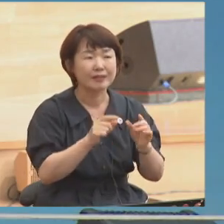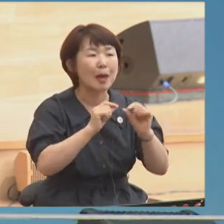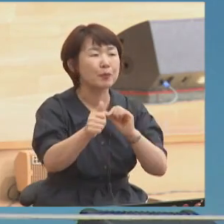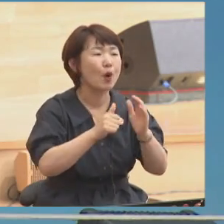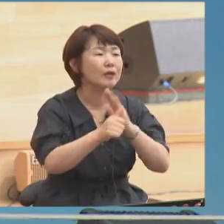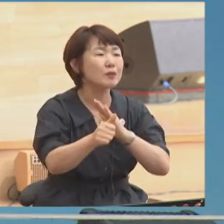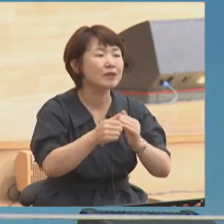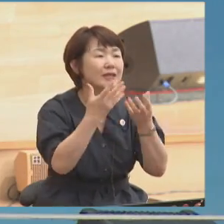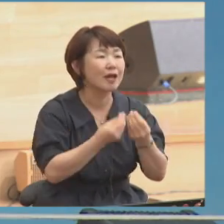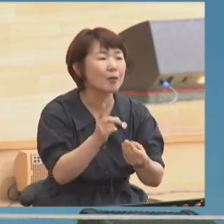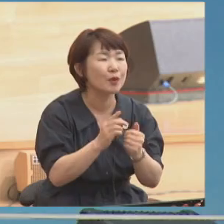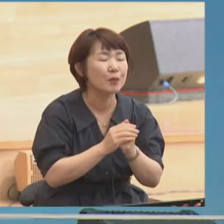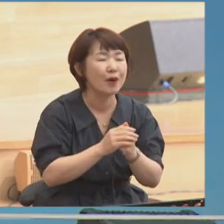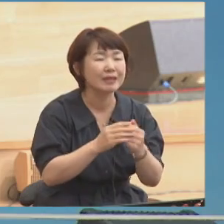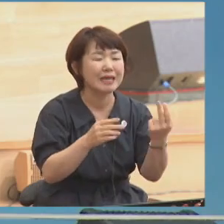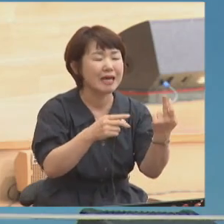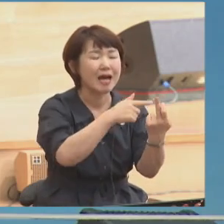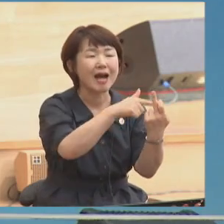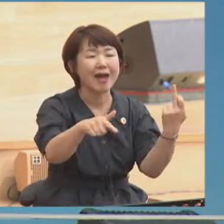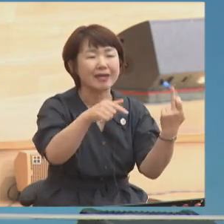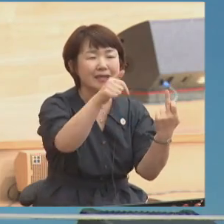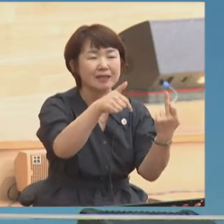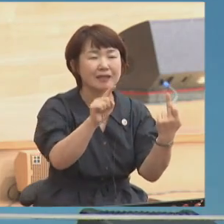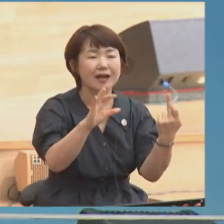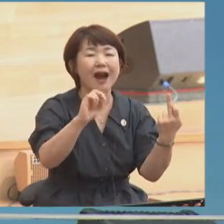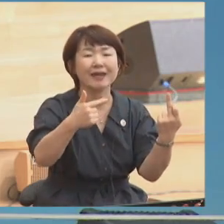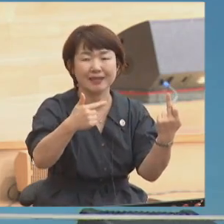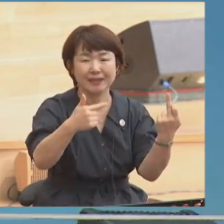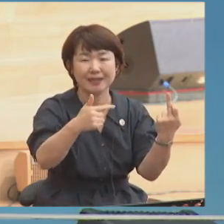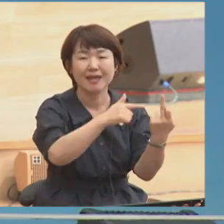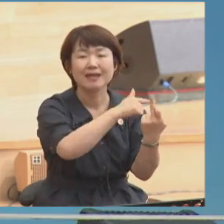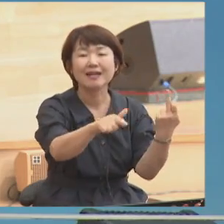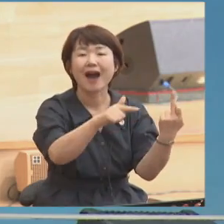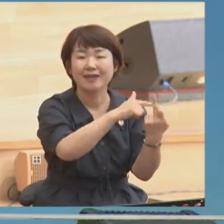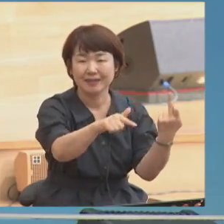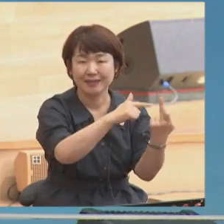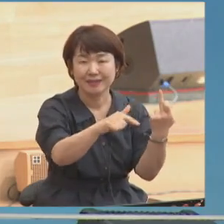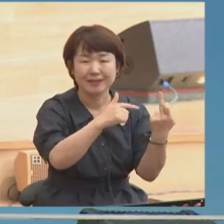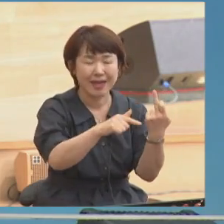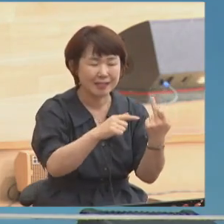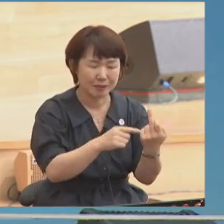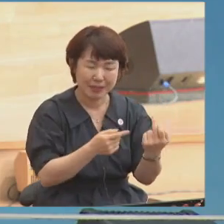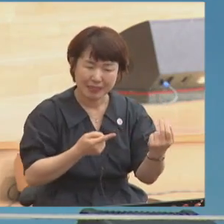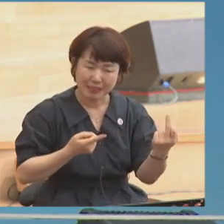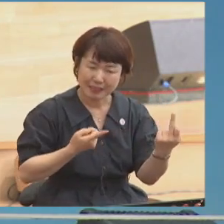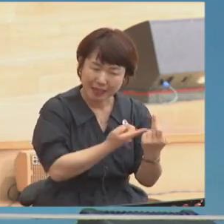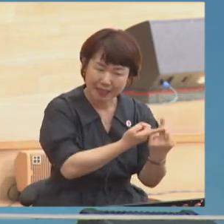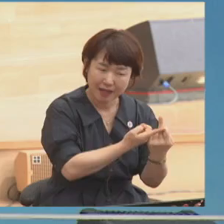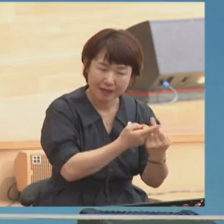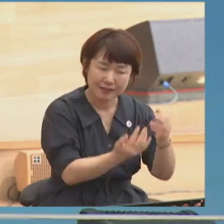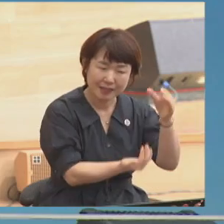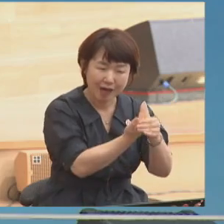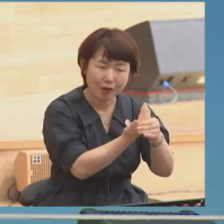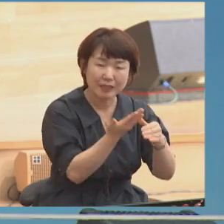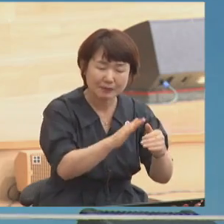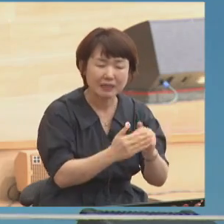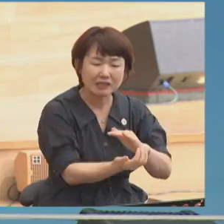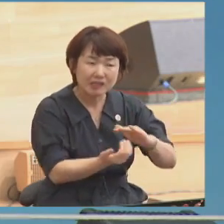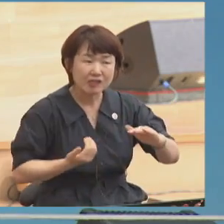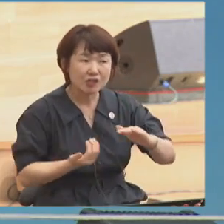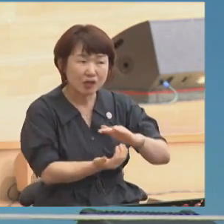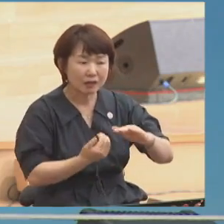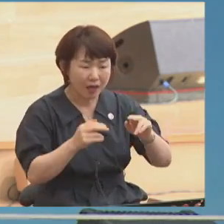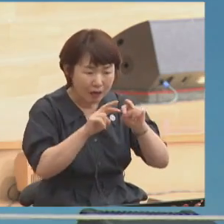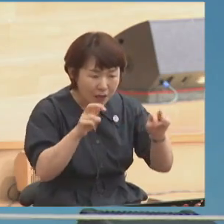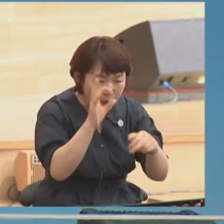가인의 분노 사건. 사실은 가인의 살해 사건입니다만은 살해 사건 이전에